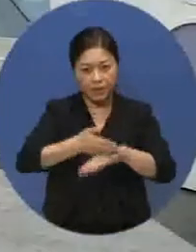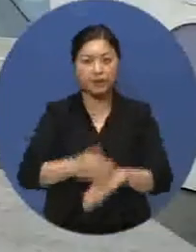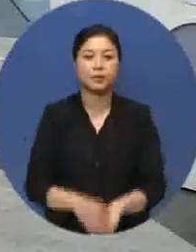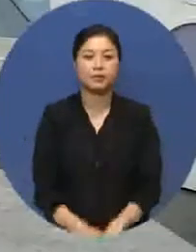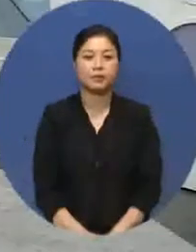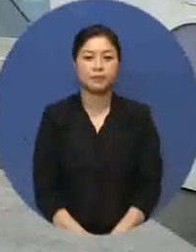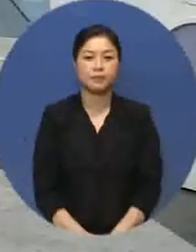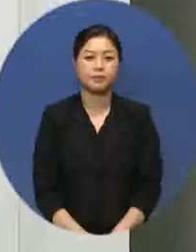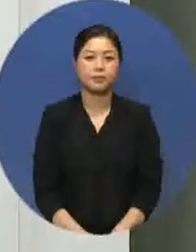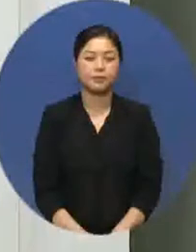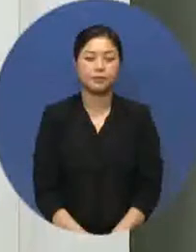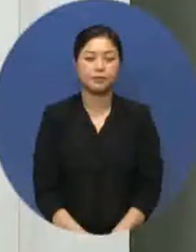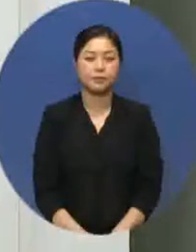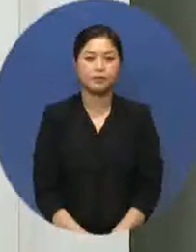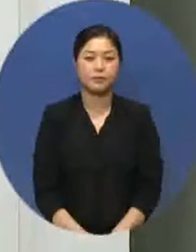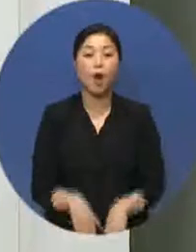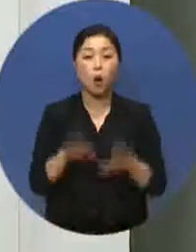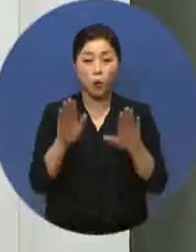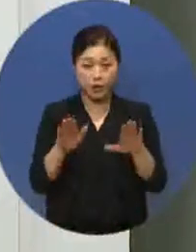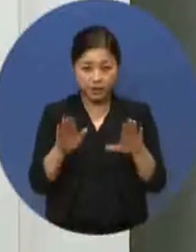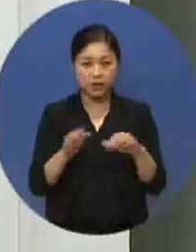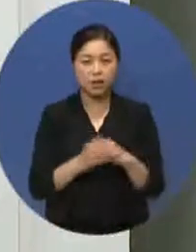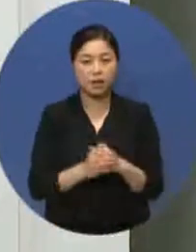감사합니다. 네. 오늘도